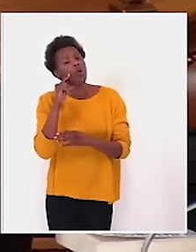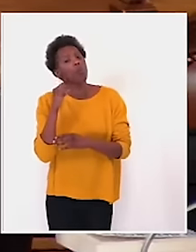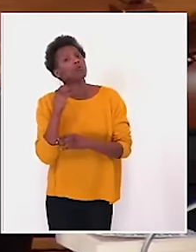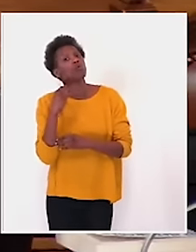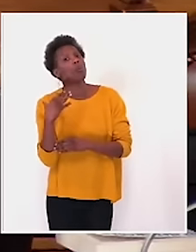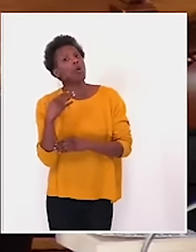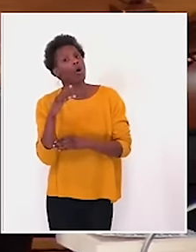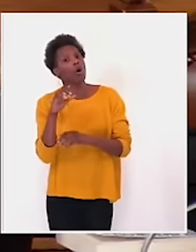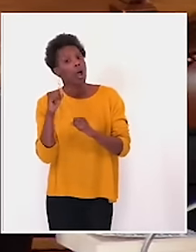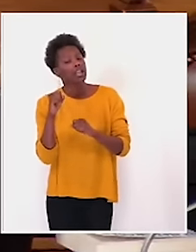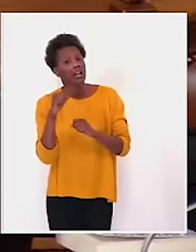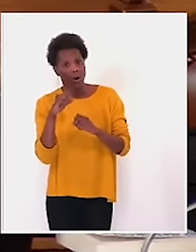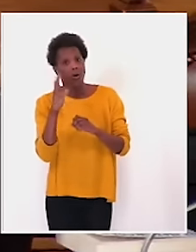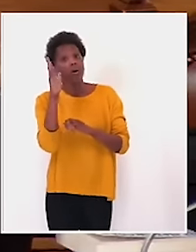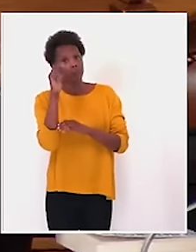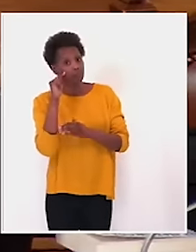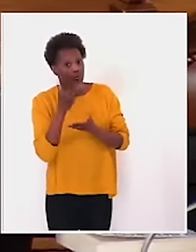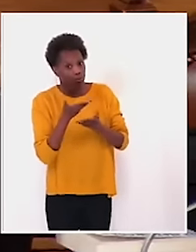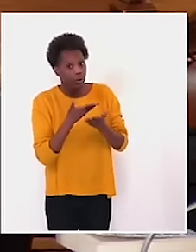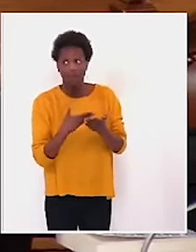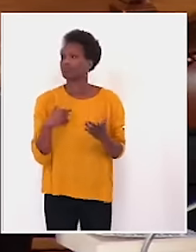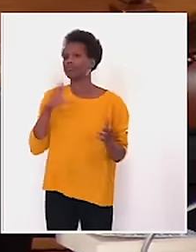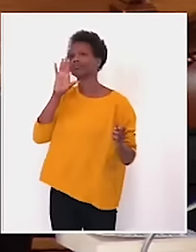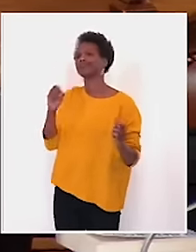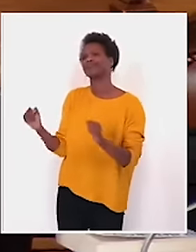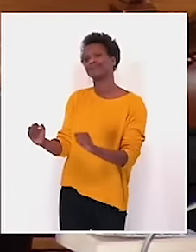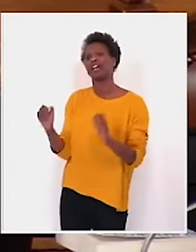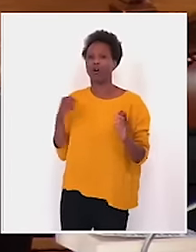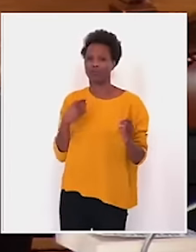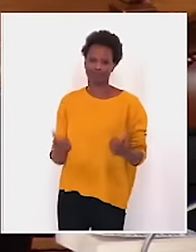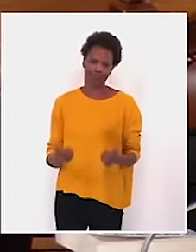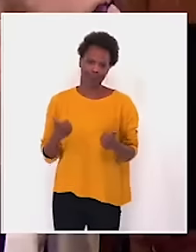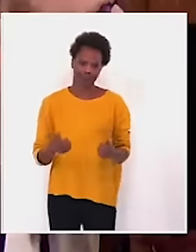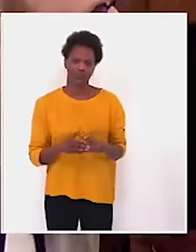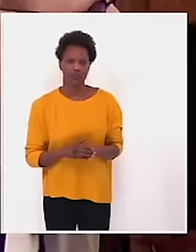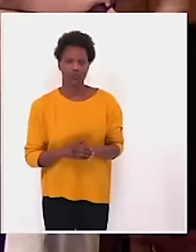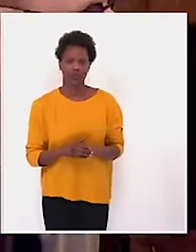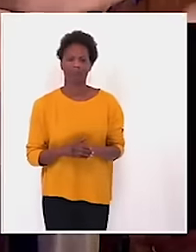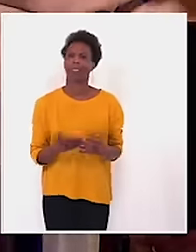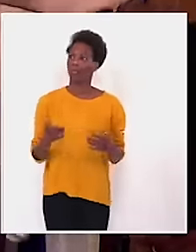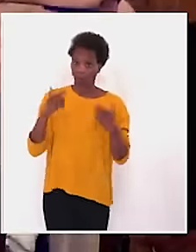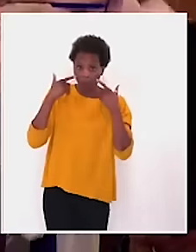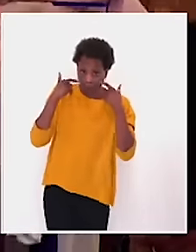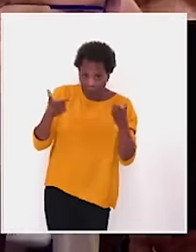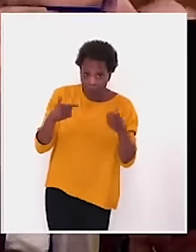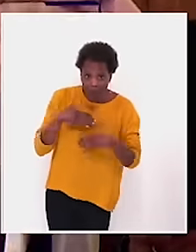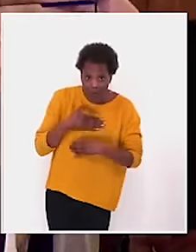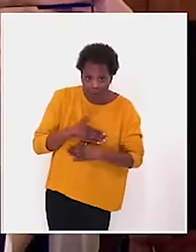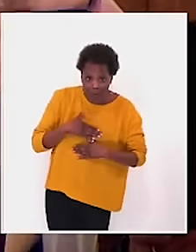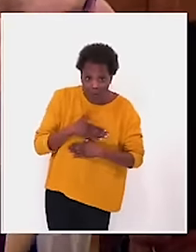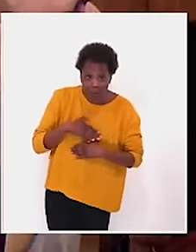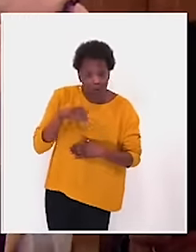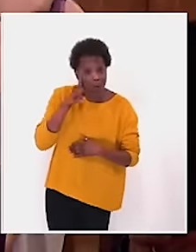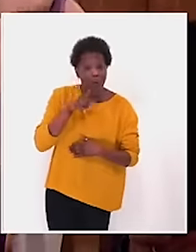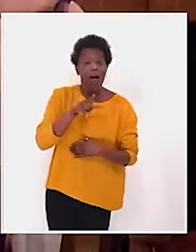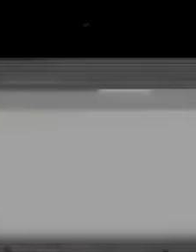de ça. Ouais. Il est d'accord, c'est super. Oui, voyez, ne boudez pas votre joie entre Louise Michel et la porte ouverte de Bernard Blanc. Vous êtes